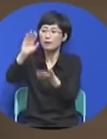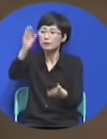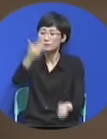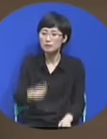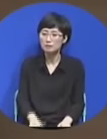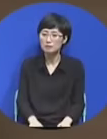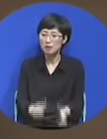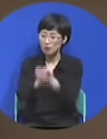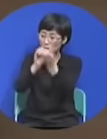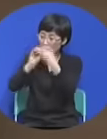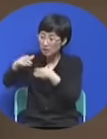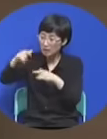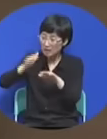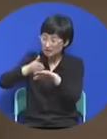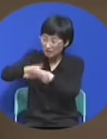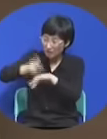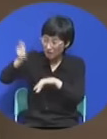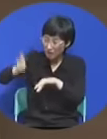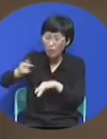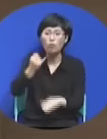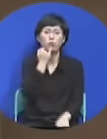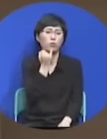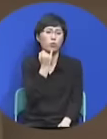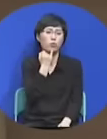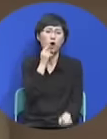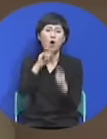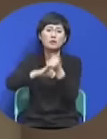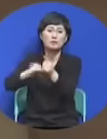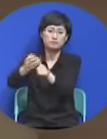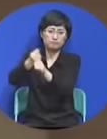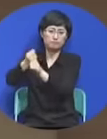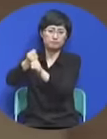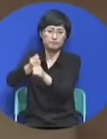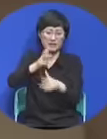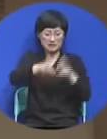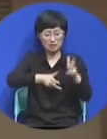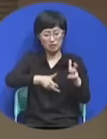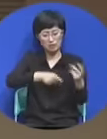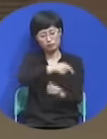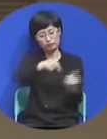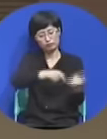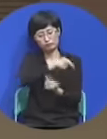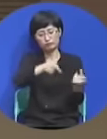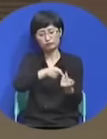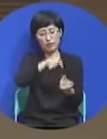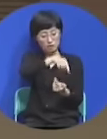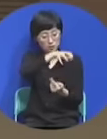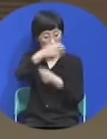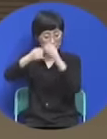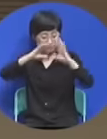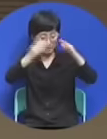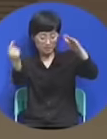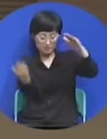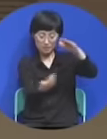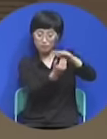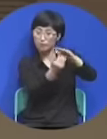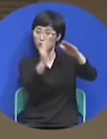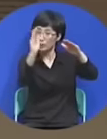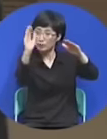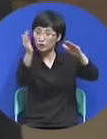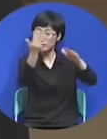증거 안 나와도 상관없어요. 여러분이 이 언약 붙잡고 있는데 여러분 사업에 하나님의 나라 임하게 돼 있어요.